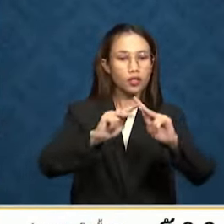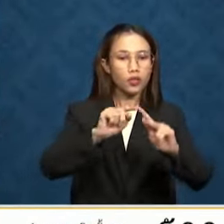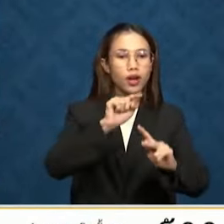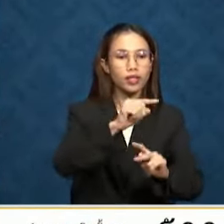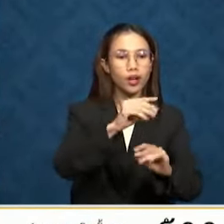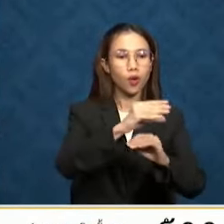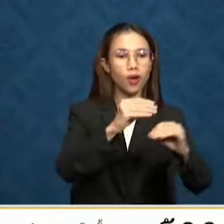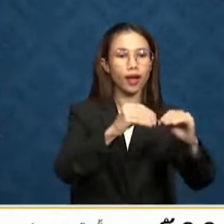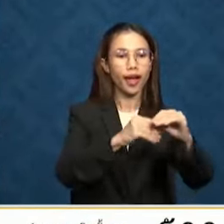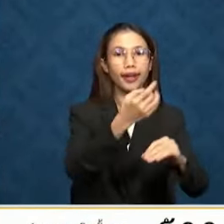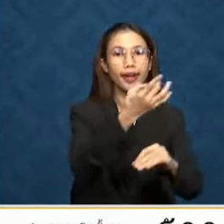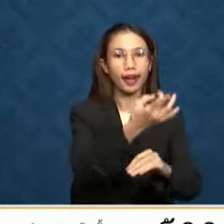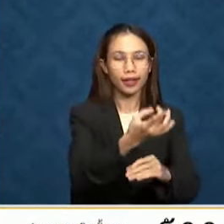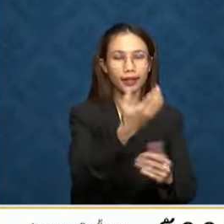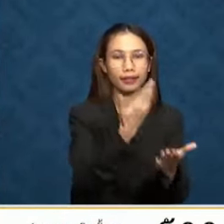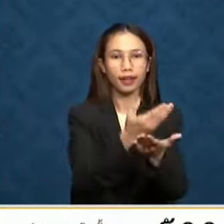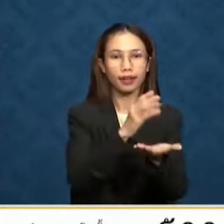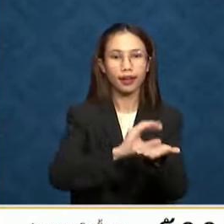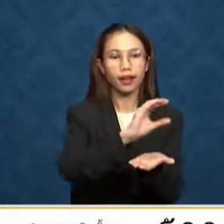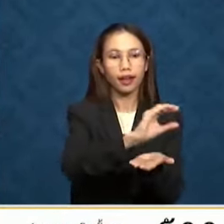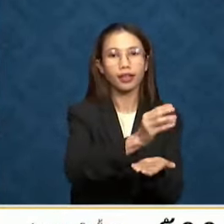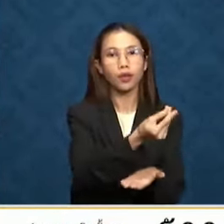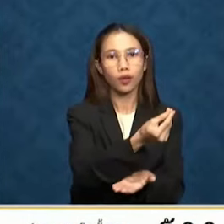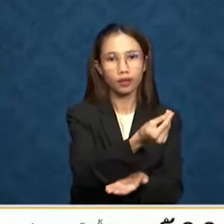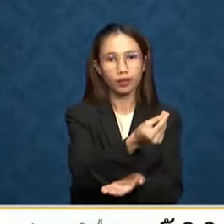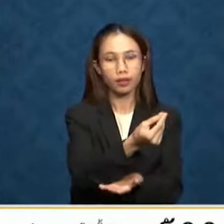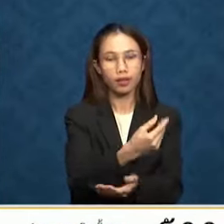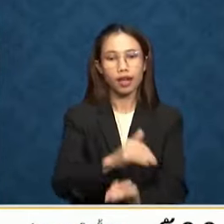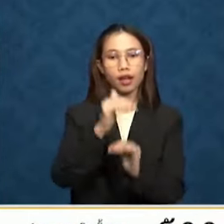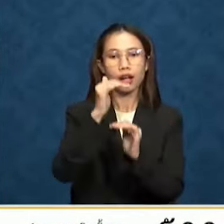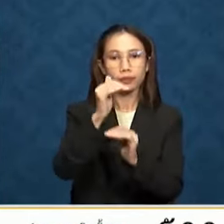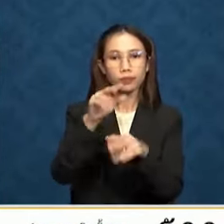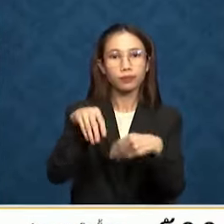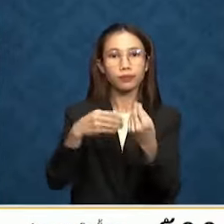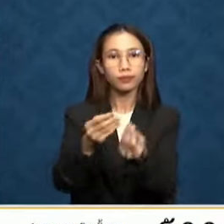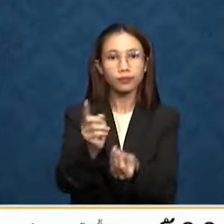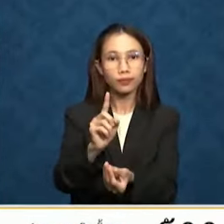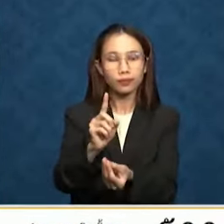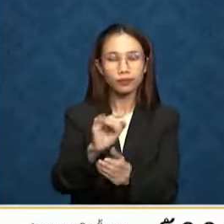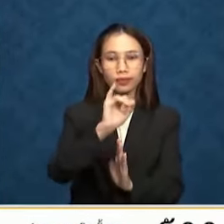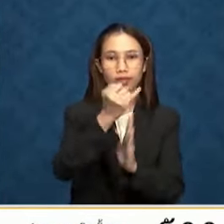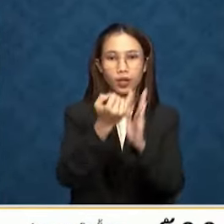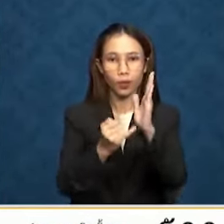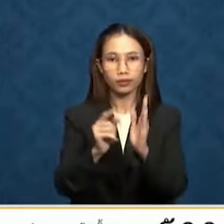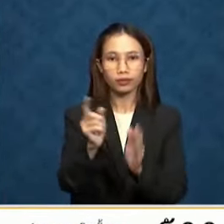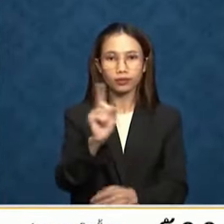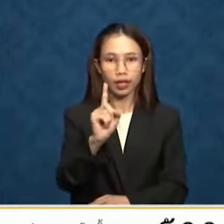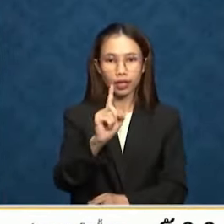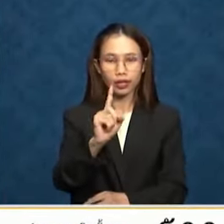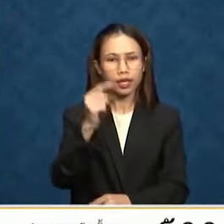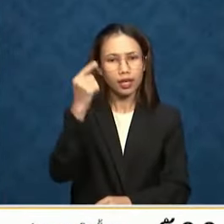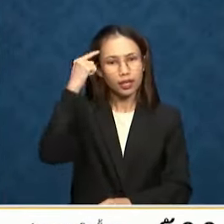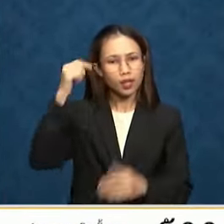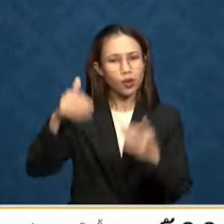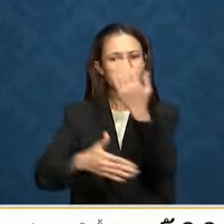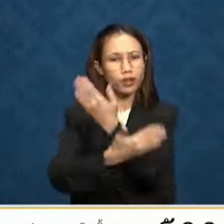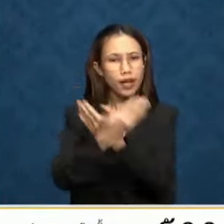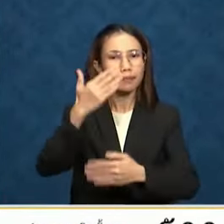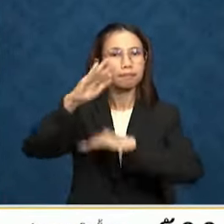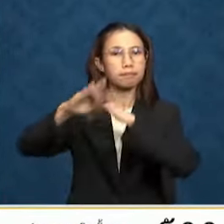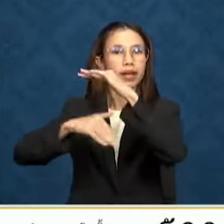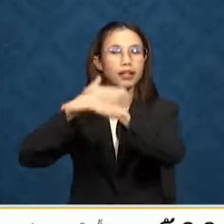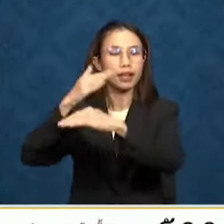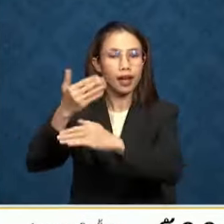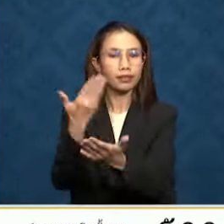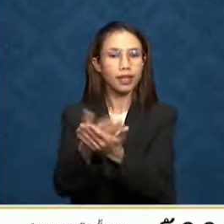โครงการอะไรด้วยงบประมาณเท่าไหร่เป็นคนกำหนดว่าจังหวัดไหนจะมีโอกาสได้เจริญได้พัฒนา